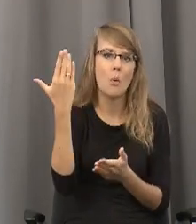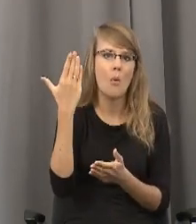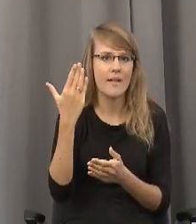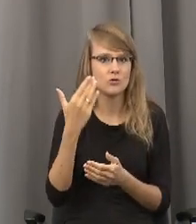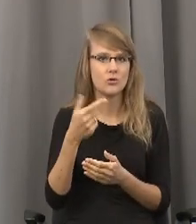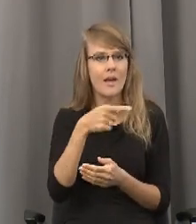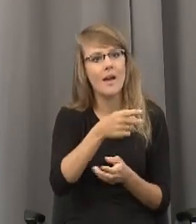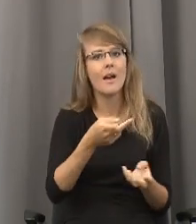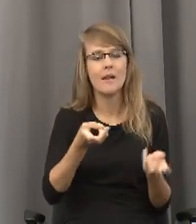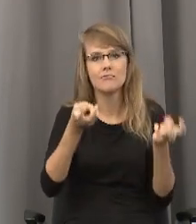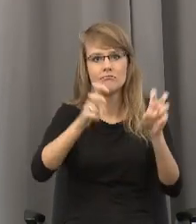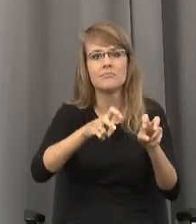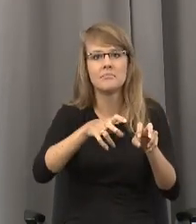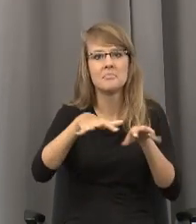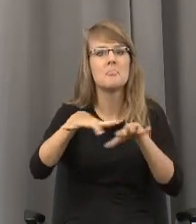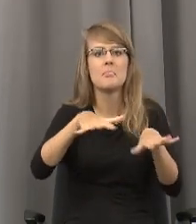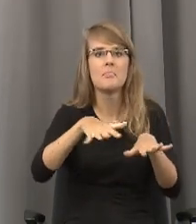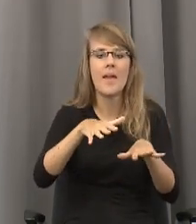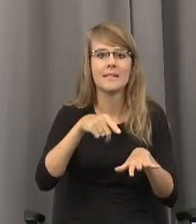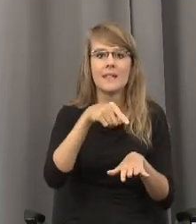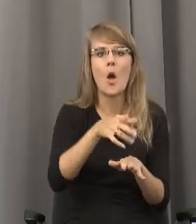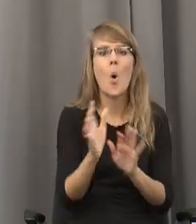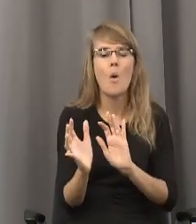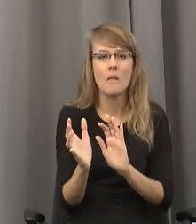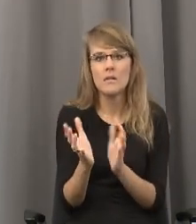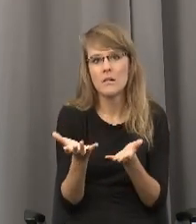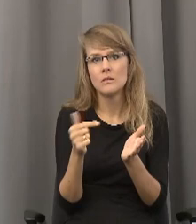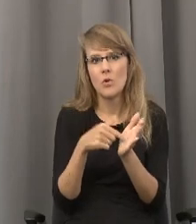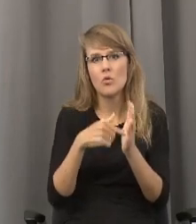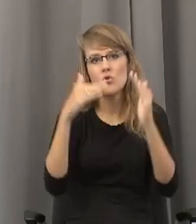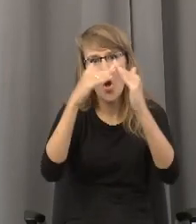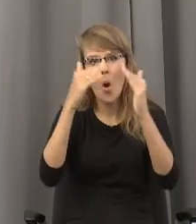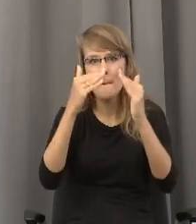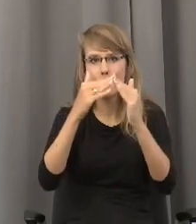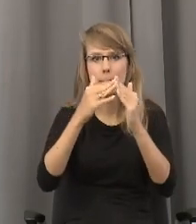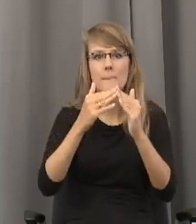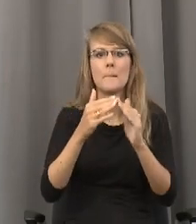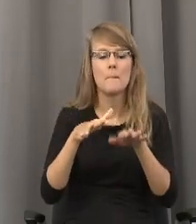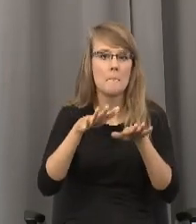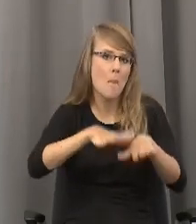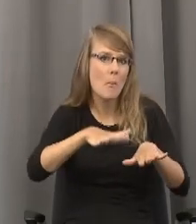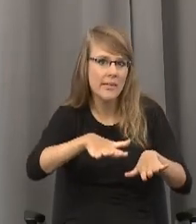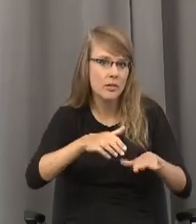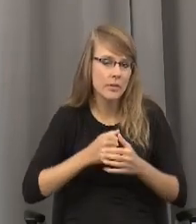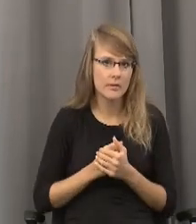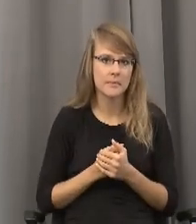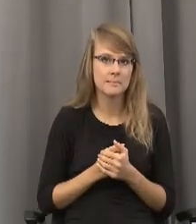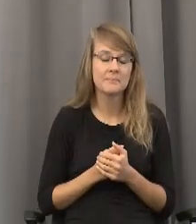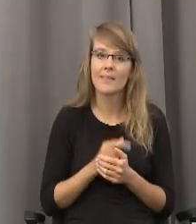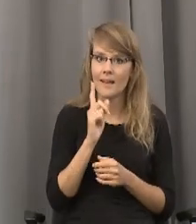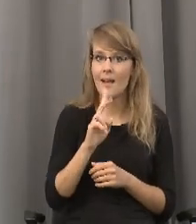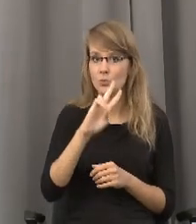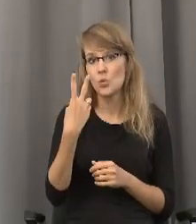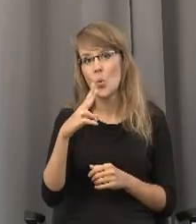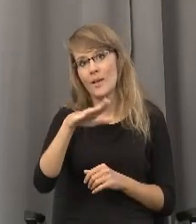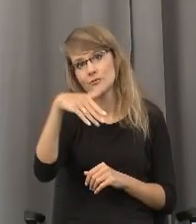tworzyć przestrzeń dla tworzenia opieki środowiskowej, dziennych domów pobytu. A z drugiej strony